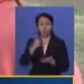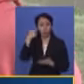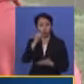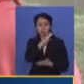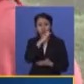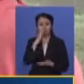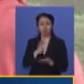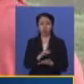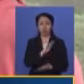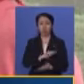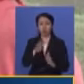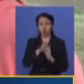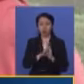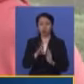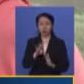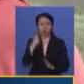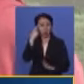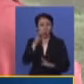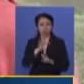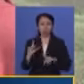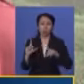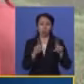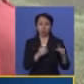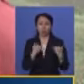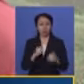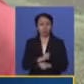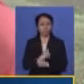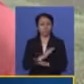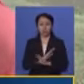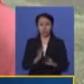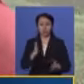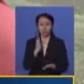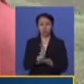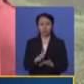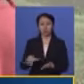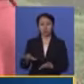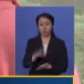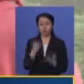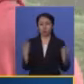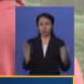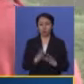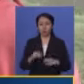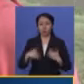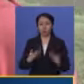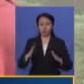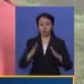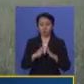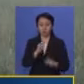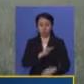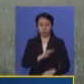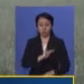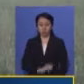севере есть работа по программе «Еңбек», не раздумывая, уехал. Сейчас не жалею об этом. Здесь есть все, что мне необходимо. Предоставили жилье и